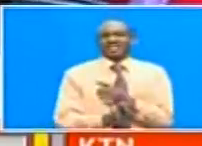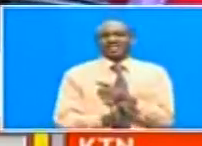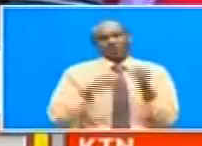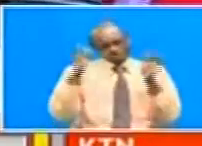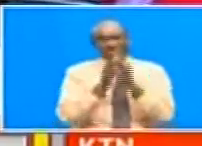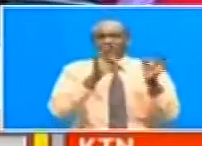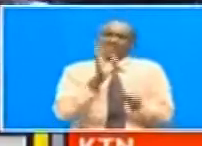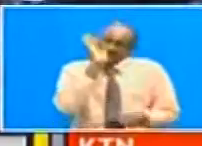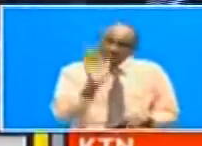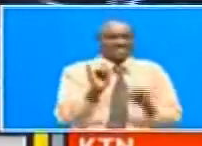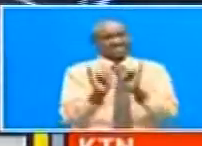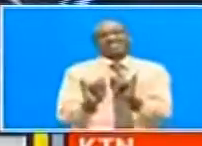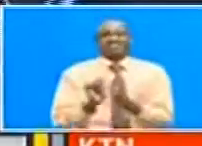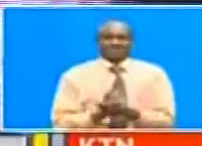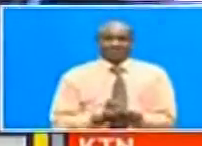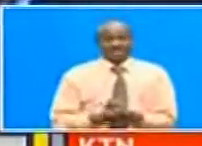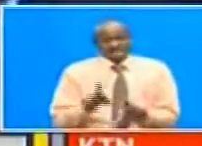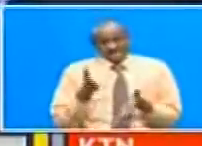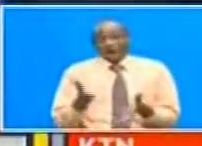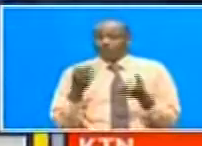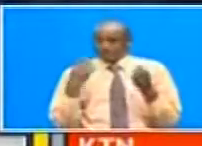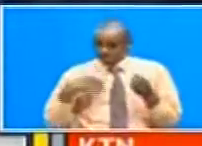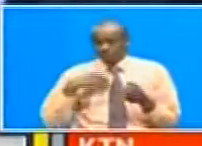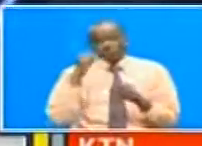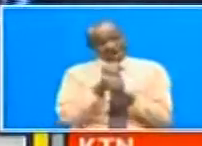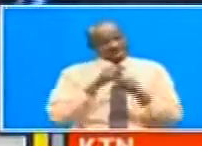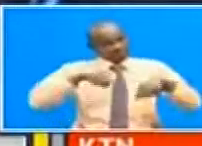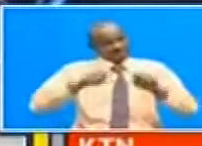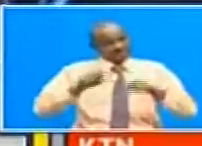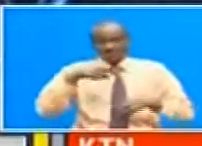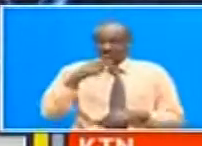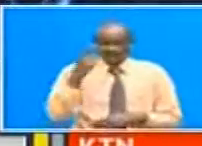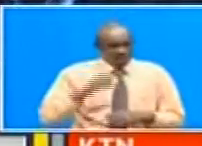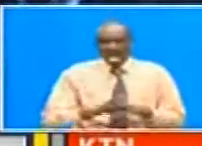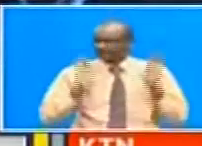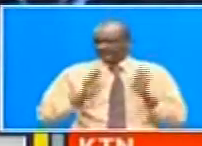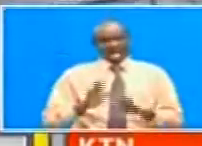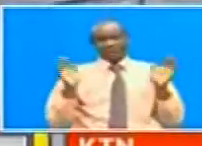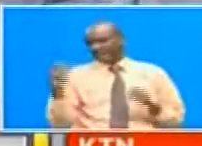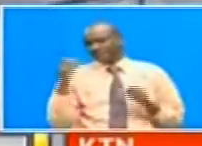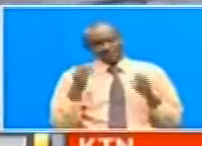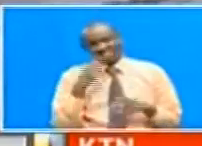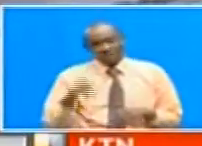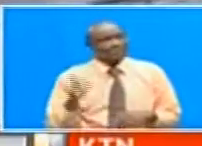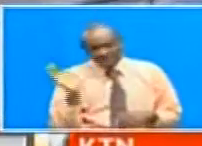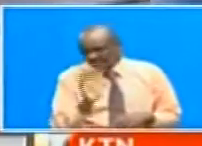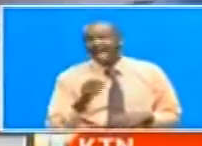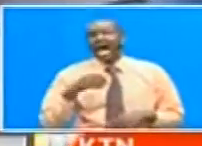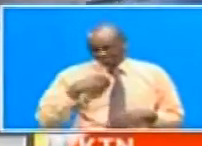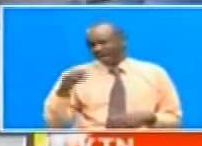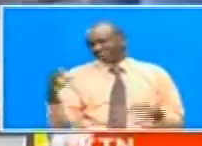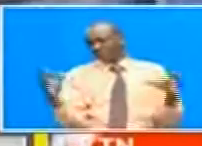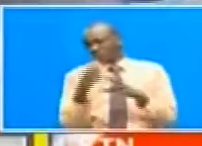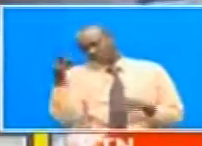na familia yake. Hata hivyo, wahudumu wa pikipiki sehemu hiyo walijitetea dhidi ya tukio hilo na kusema kuna baadhi